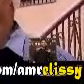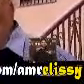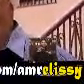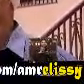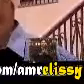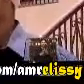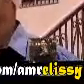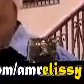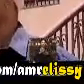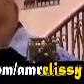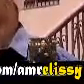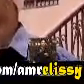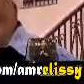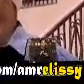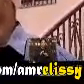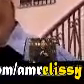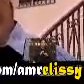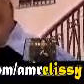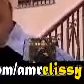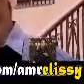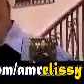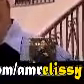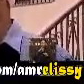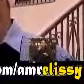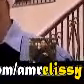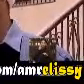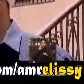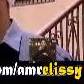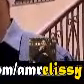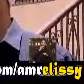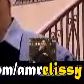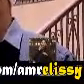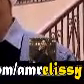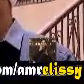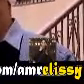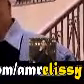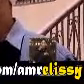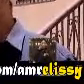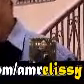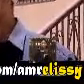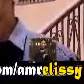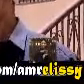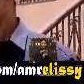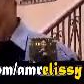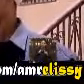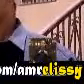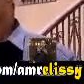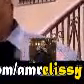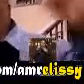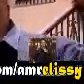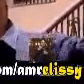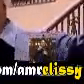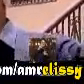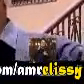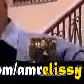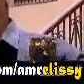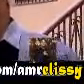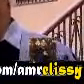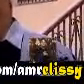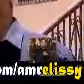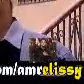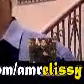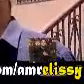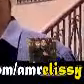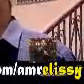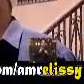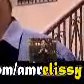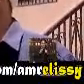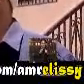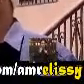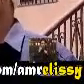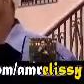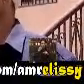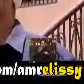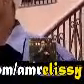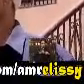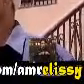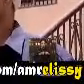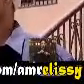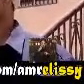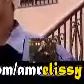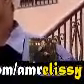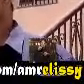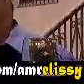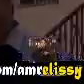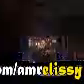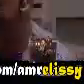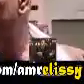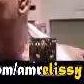فاشله خالص. وبعدين اي حاله دلوقتي بتيجي للمستشفى دي بيحولوها بنها والمستشفى اللي هي في